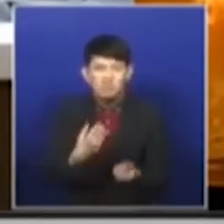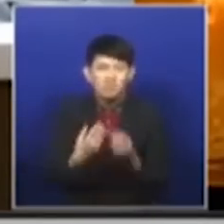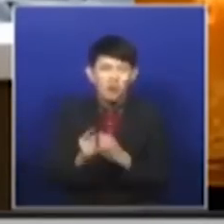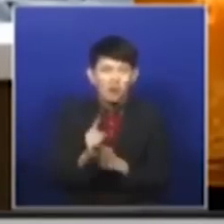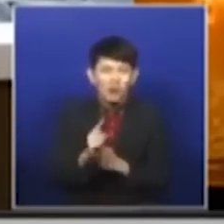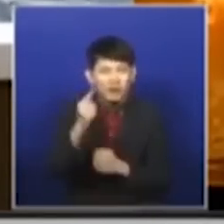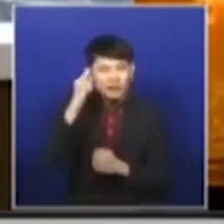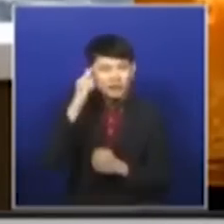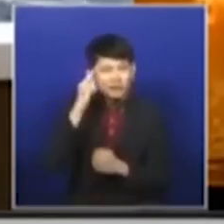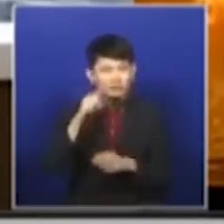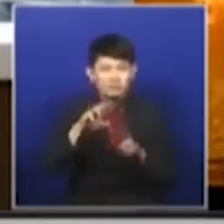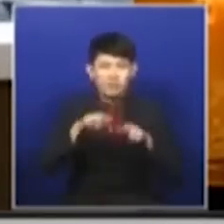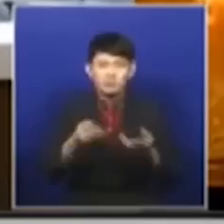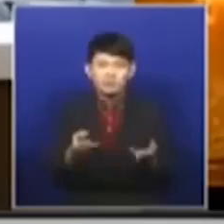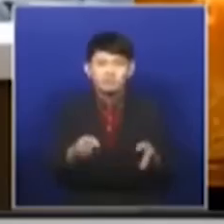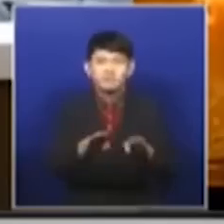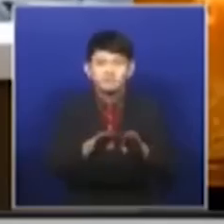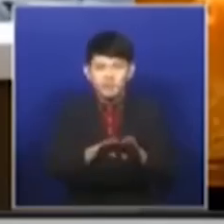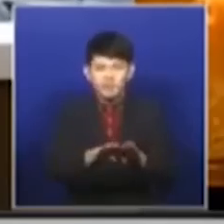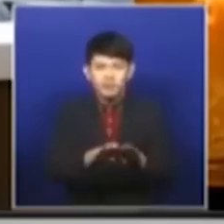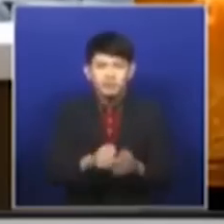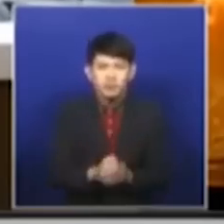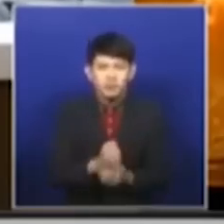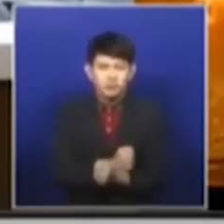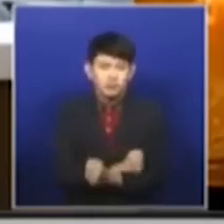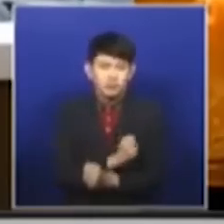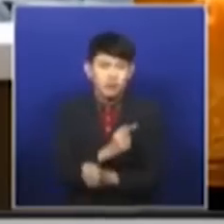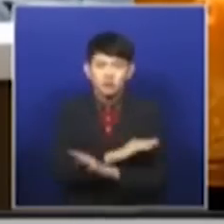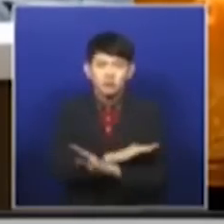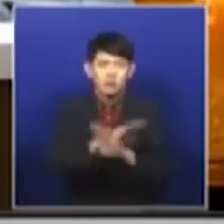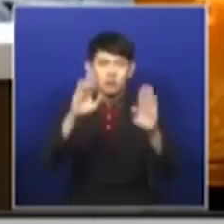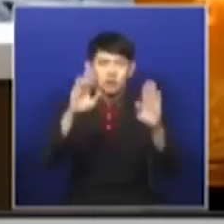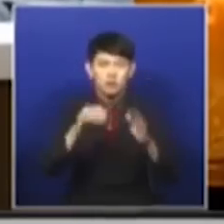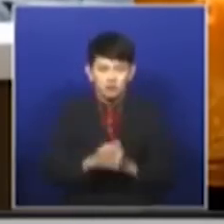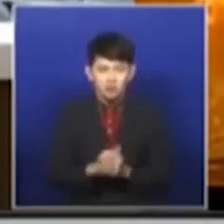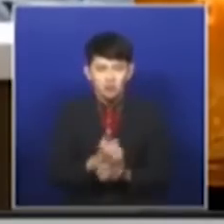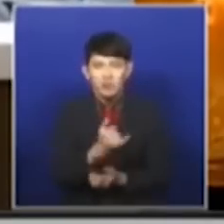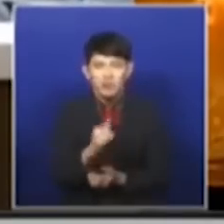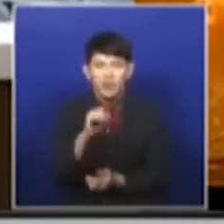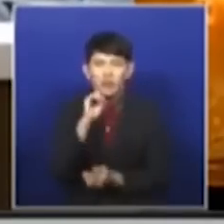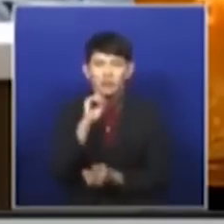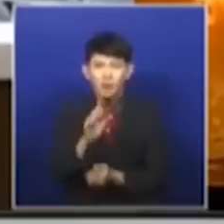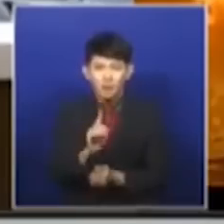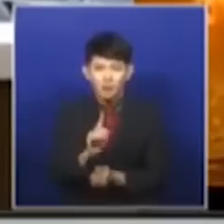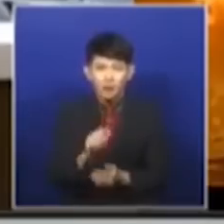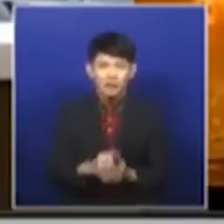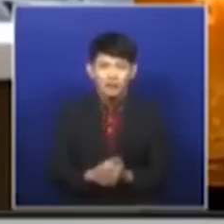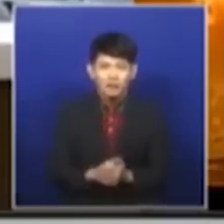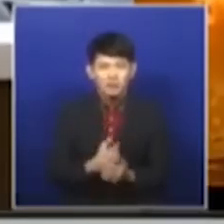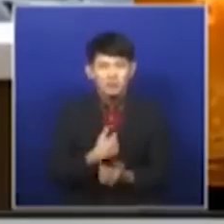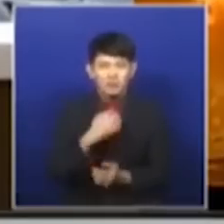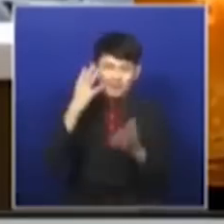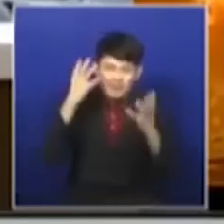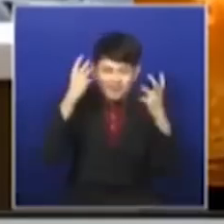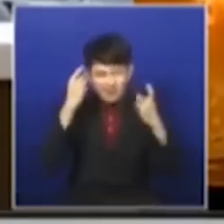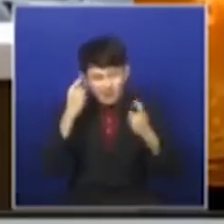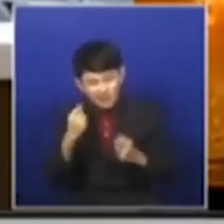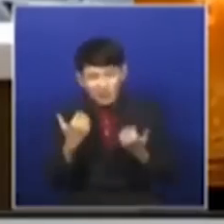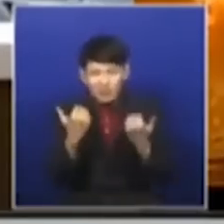งกับเลือกที่จะต้องปิดกิจการเลิกจ้างแรงงานบางรายกุ้มใจไม่รู้ว่าจะหาอ